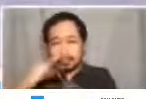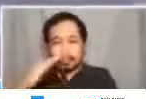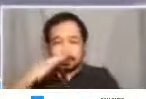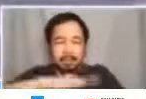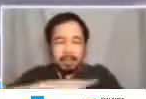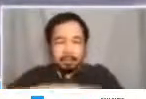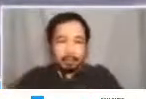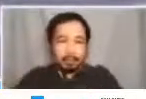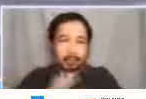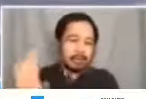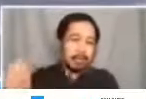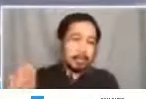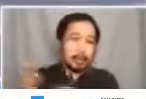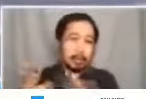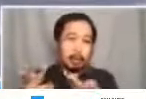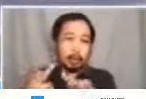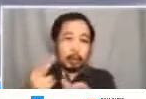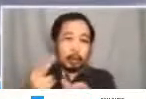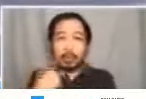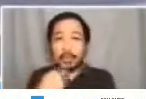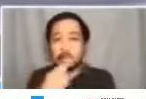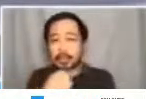naman po tayo, Secretary Yusek Rocky.